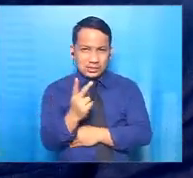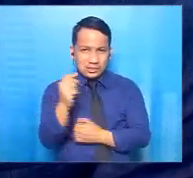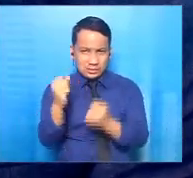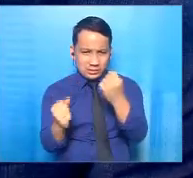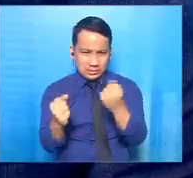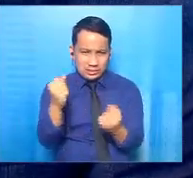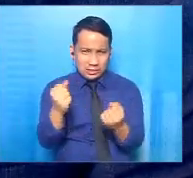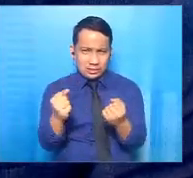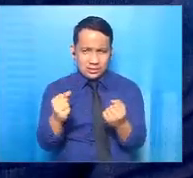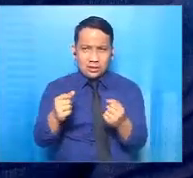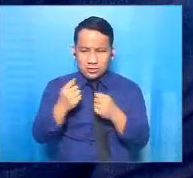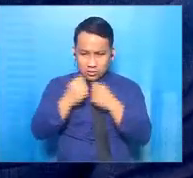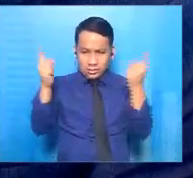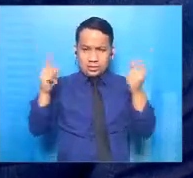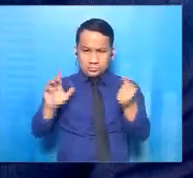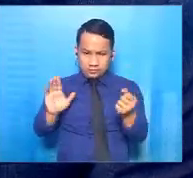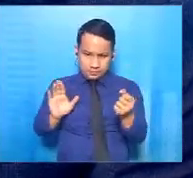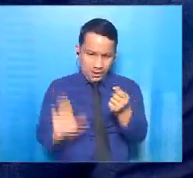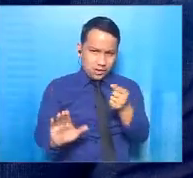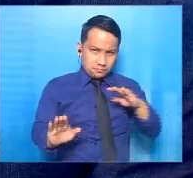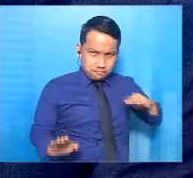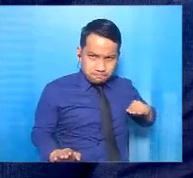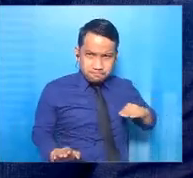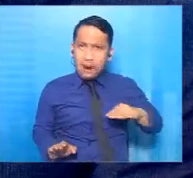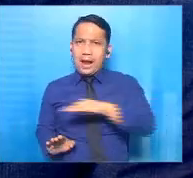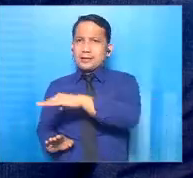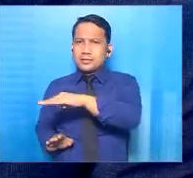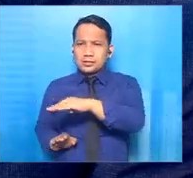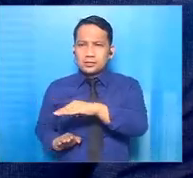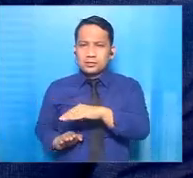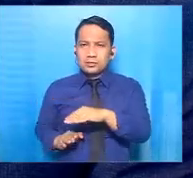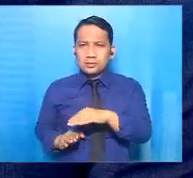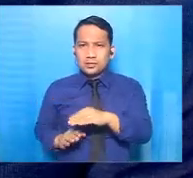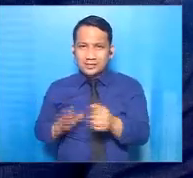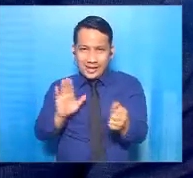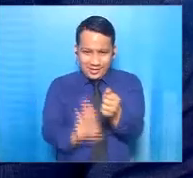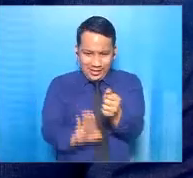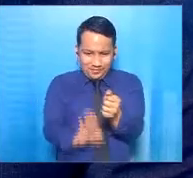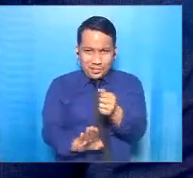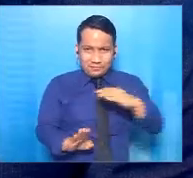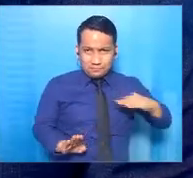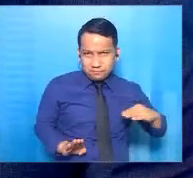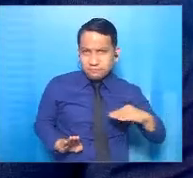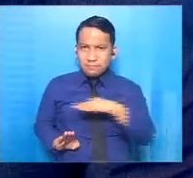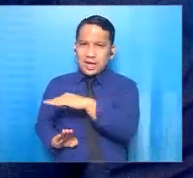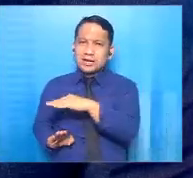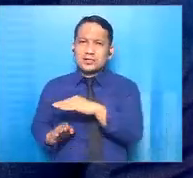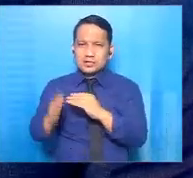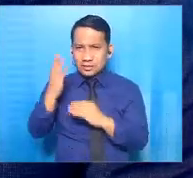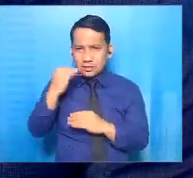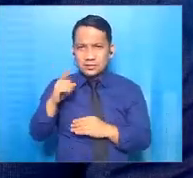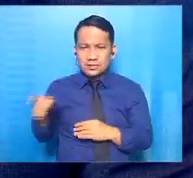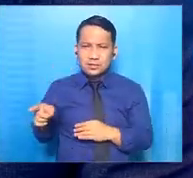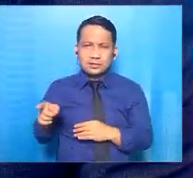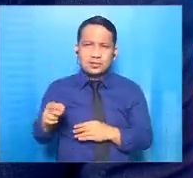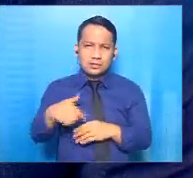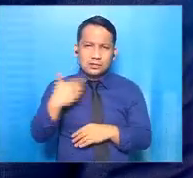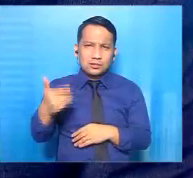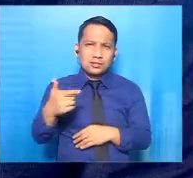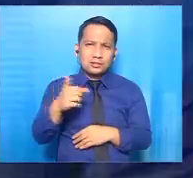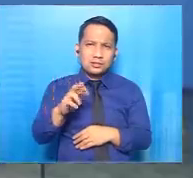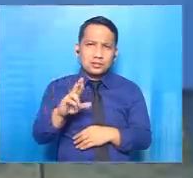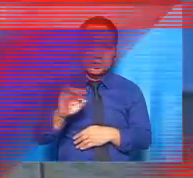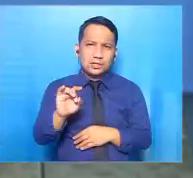driver, biglang umarangkada ang kanyang sasakyan kahit preno na siya. Nasa frontline ng balitang yan si Gary De